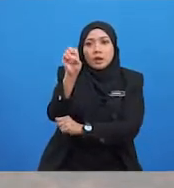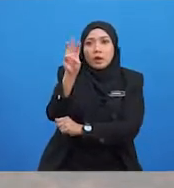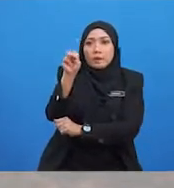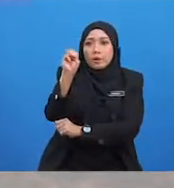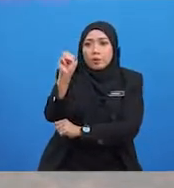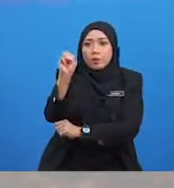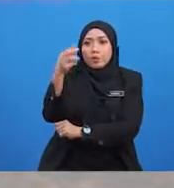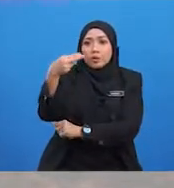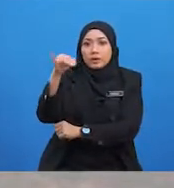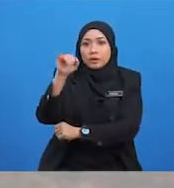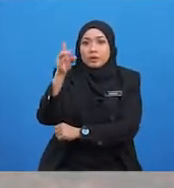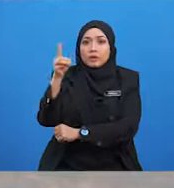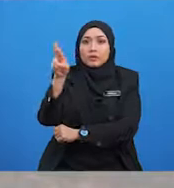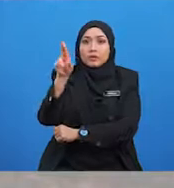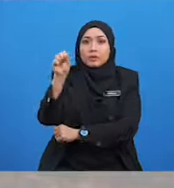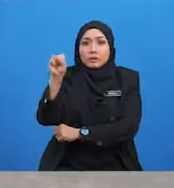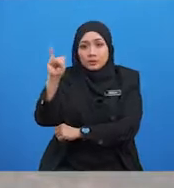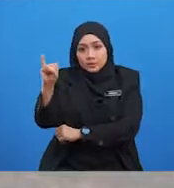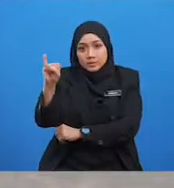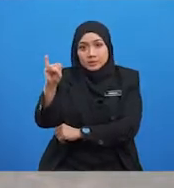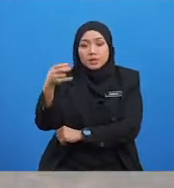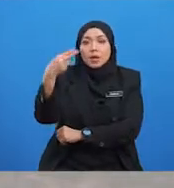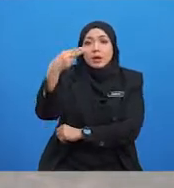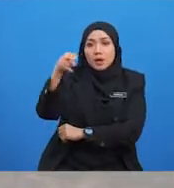hyperhidrasi dan hypohidrasi.